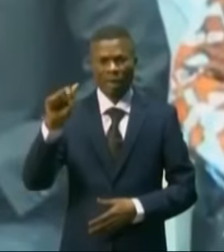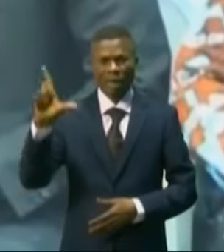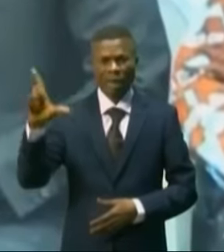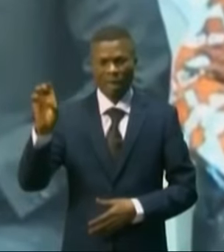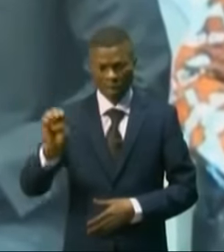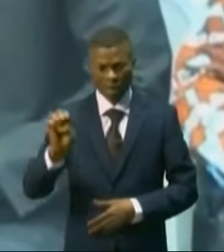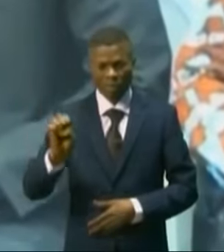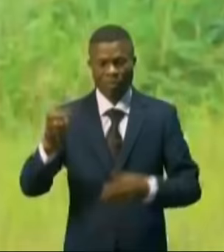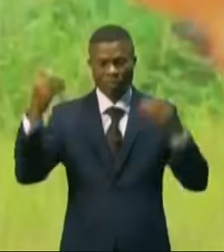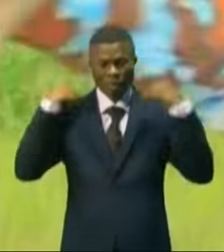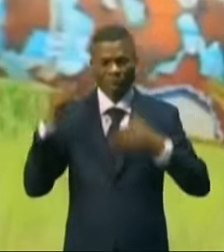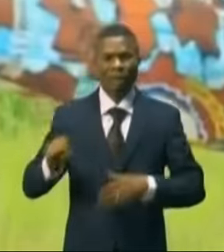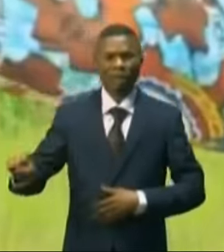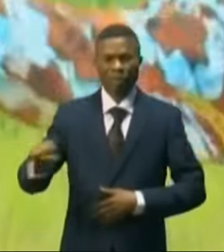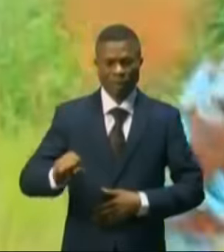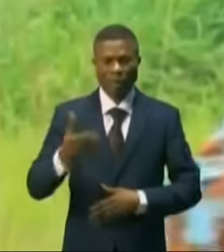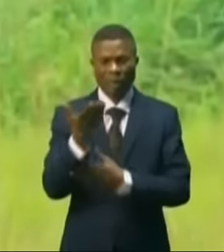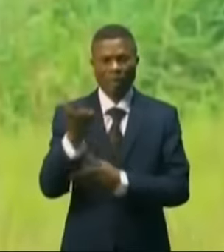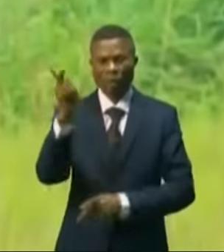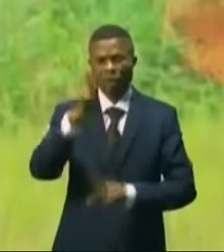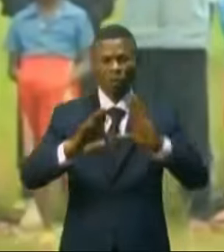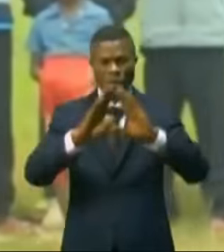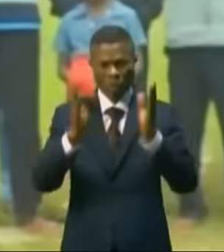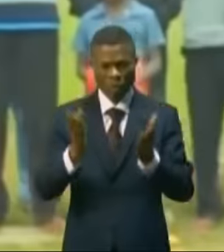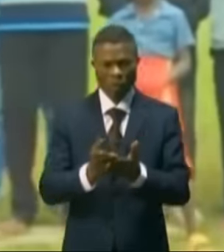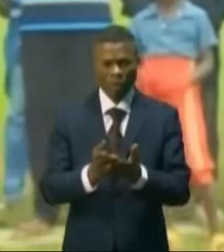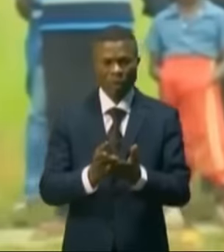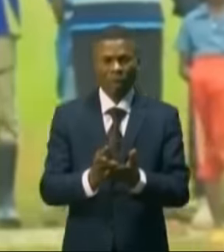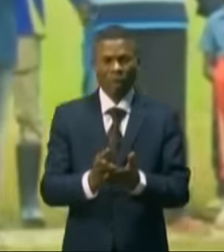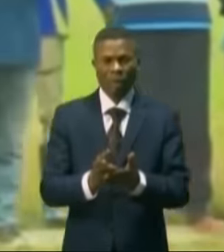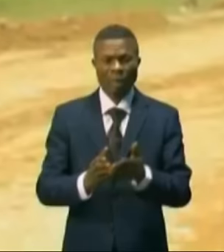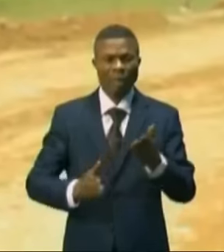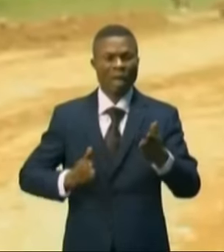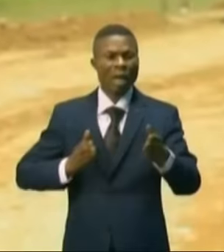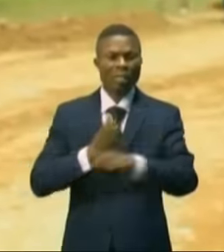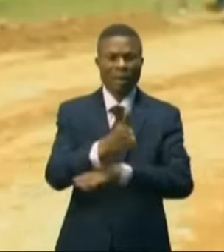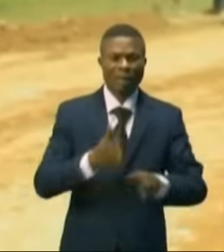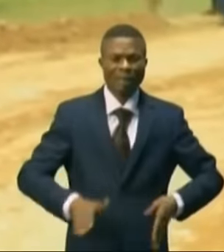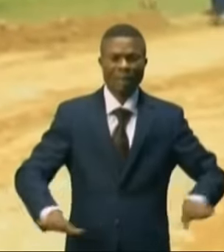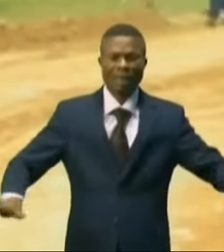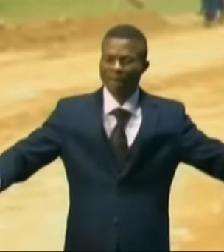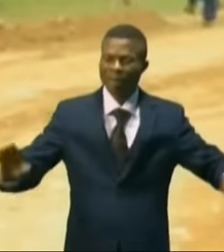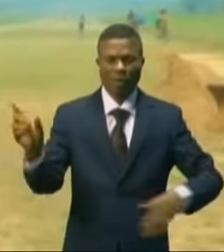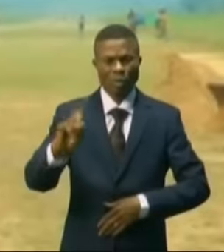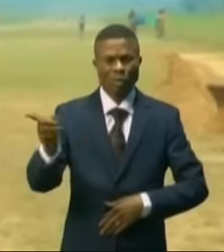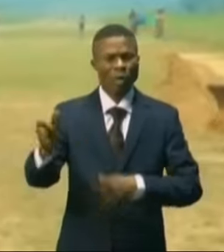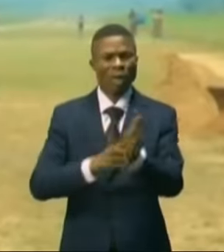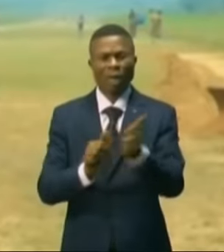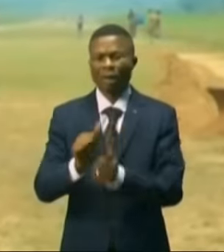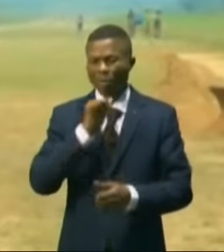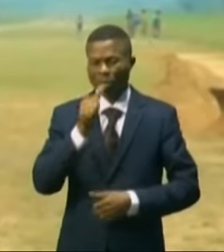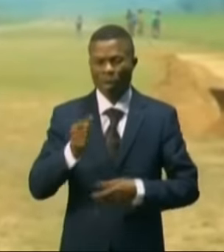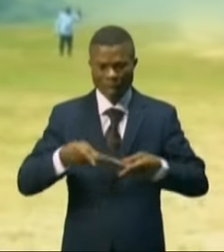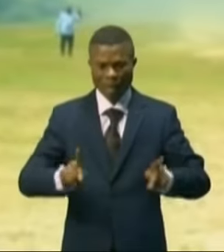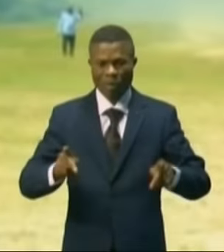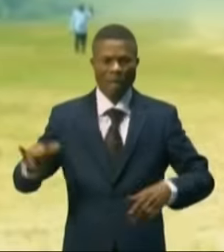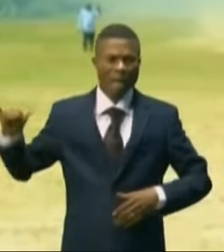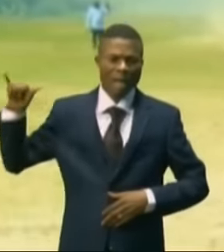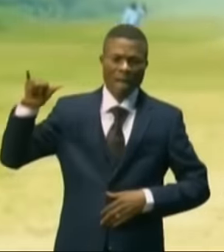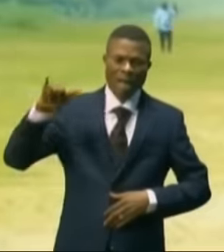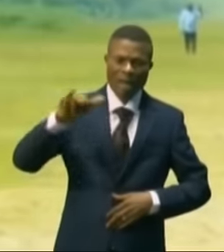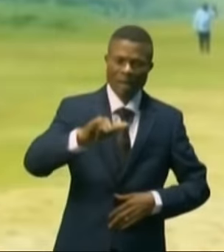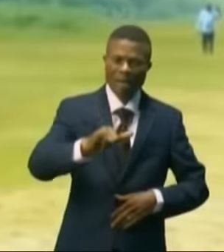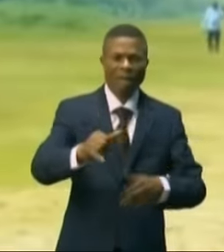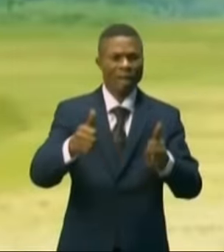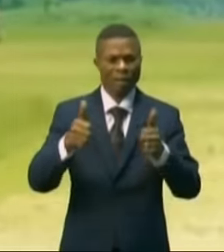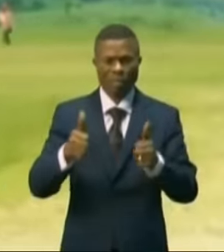L'autorité sectorielle a appelé la population à éviter la traversée de la piste pour ne pas l'abîmer afin de permettre les aéronefs